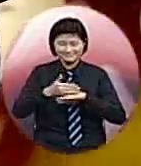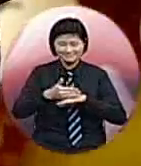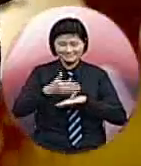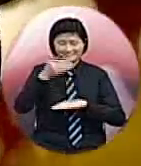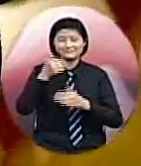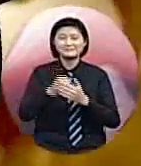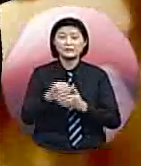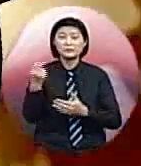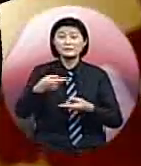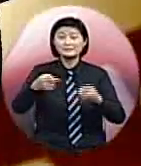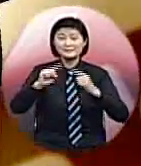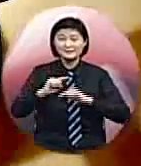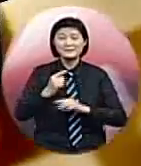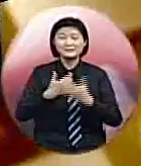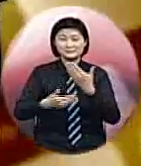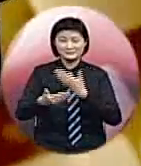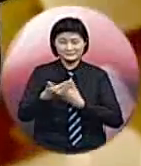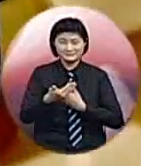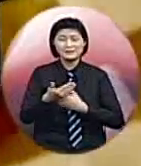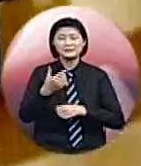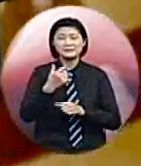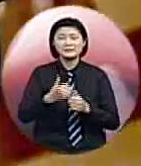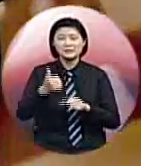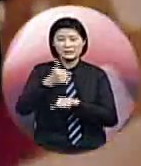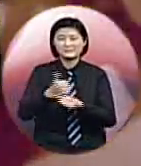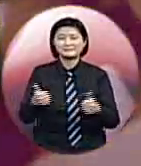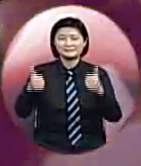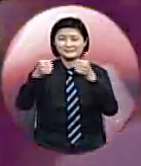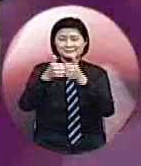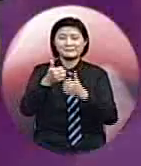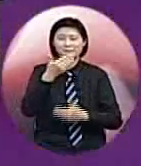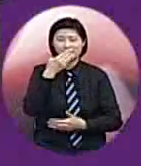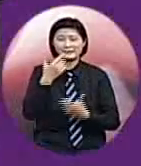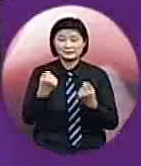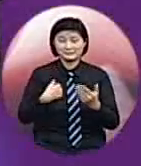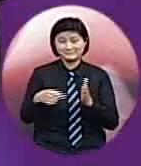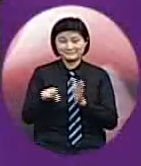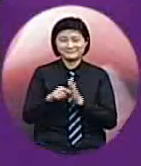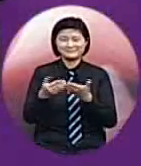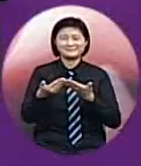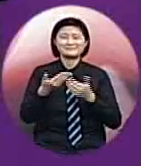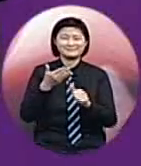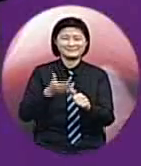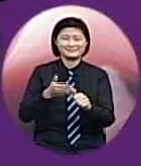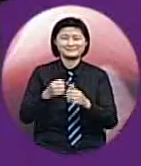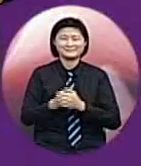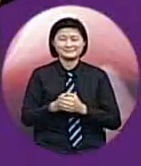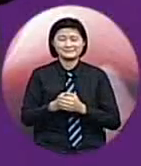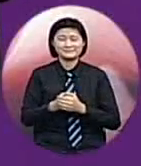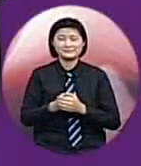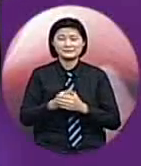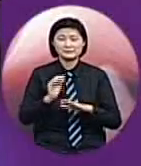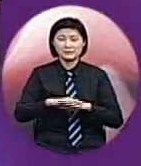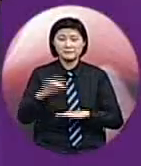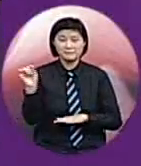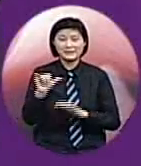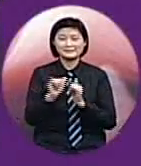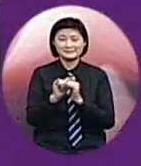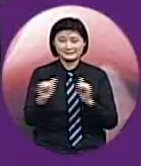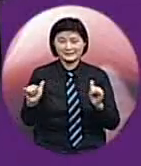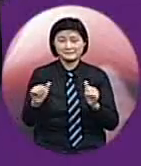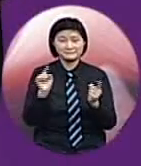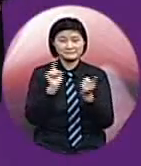드립니다. 또 네. 참여해 주시면 본선에 올라오실 수가 있습니다. 그렇죠. 조금만 예, 믿어보세요. 예. 예. 자, 그러면 손이 또 가장 빠르신 분들 예,